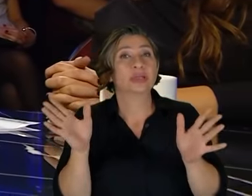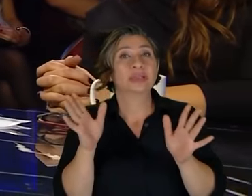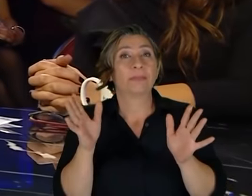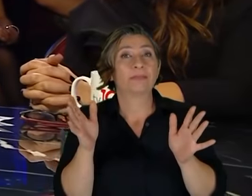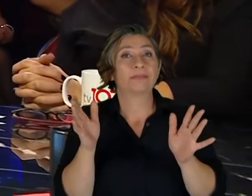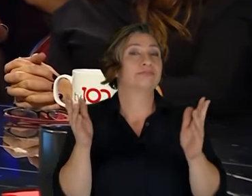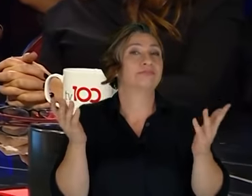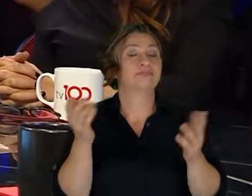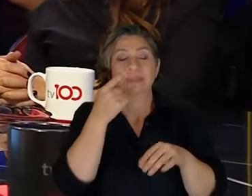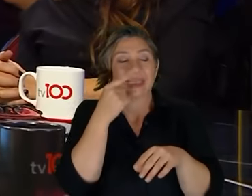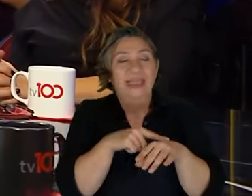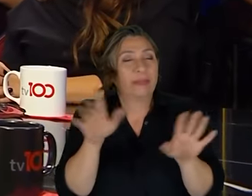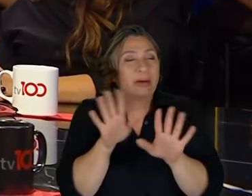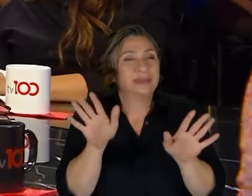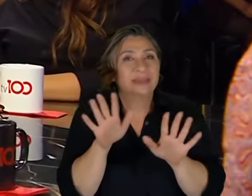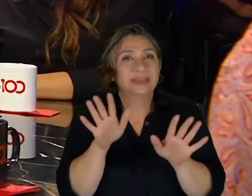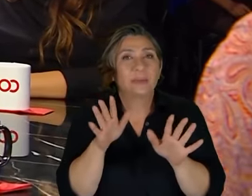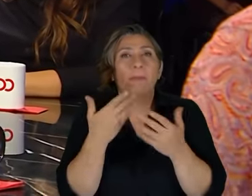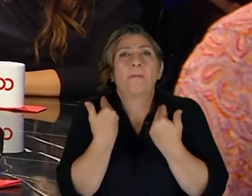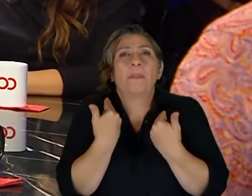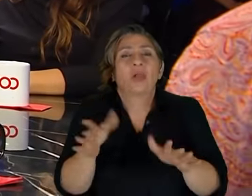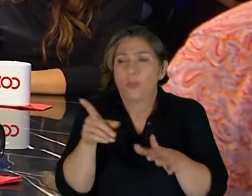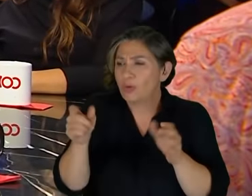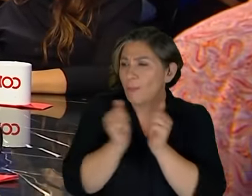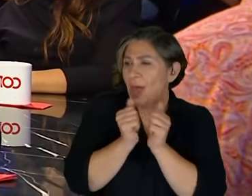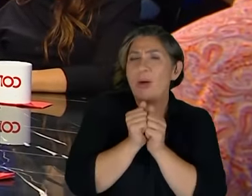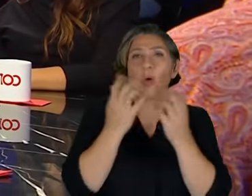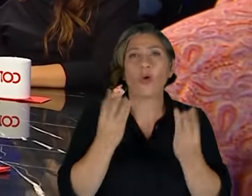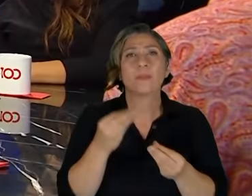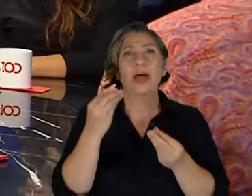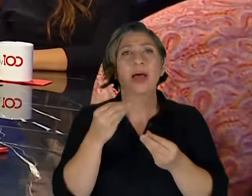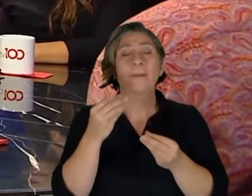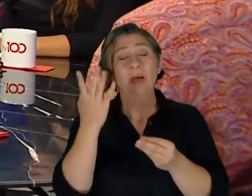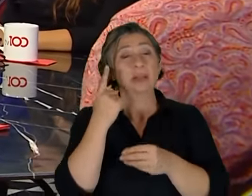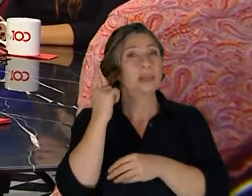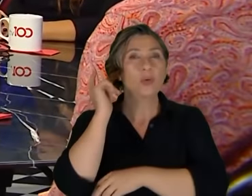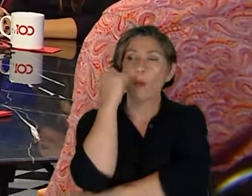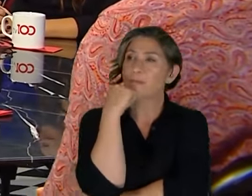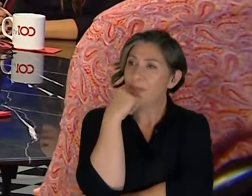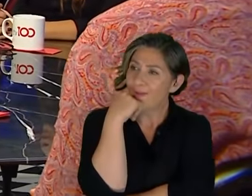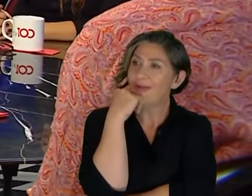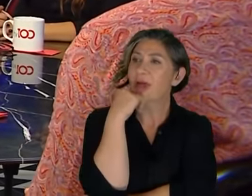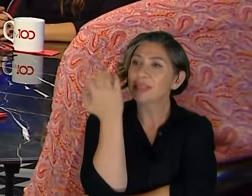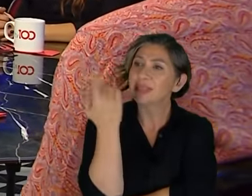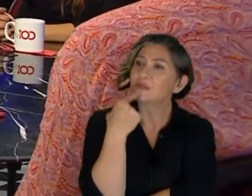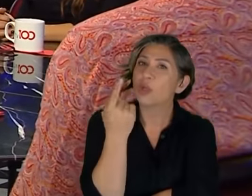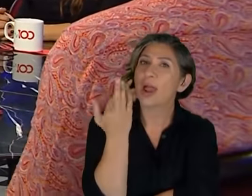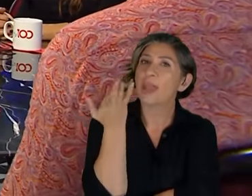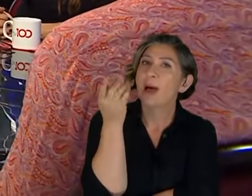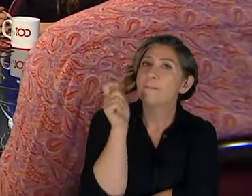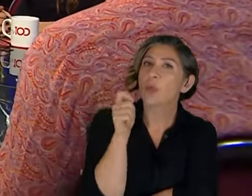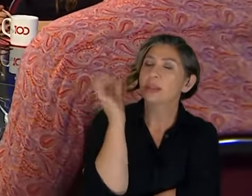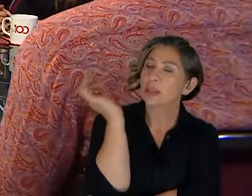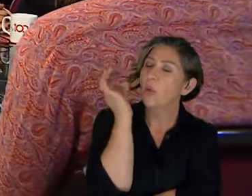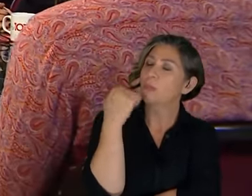artık. İnanılmaz bir şey. Bayılıyorum bunlarla birlikte olmaya. Her bak bir dinliyorum bunları böyle. Ne diyorlar, ne yapıyorlar